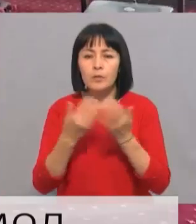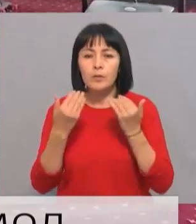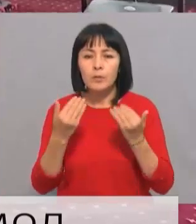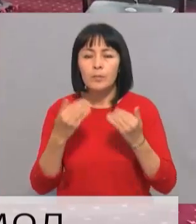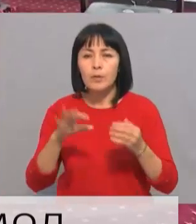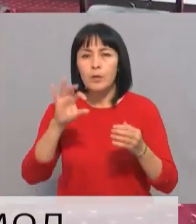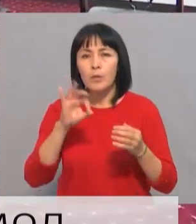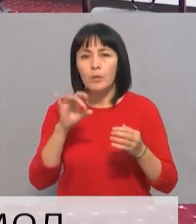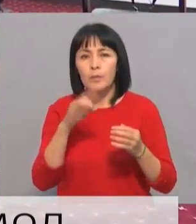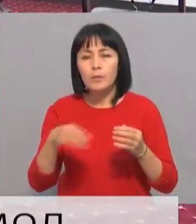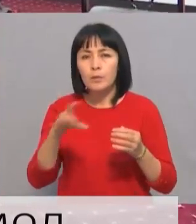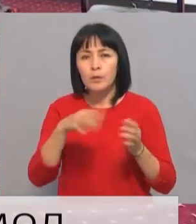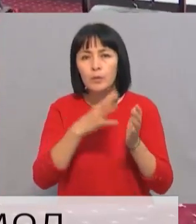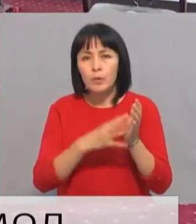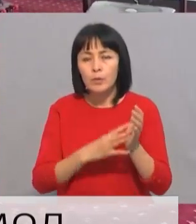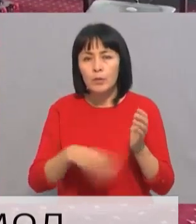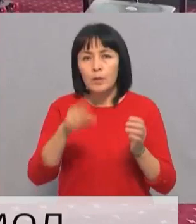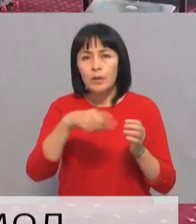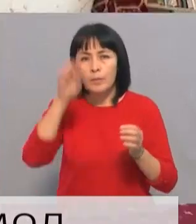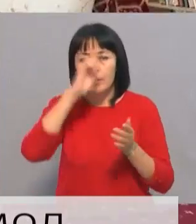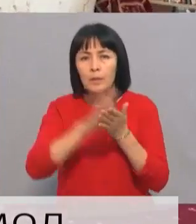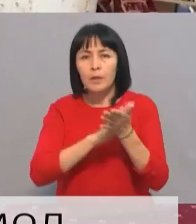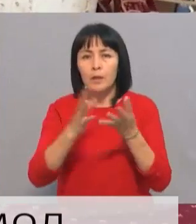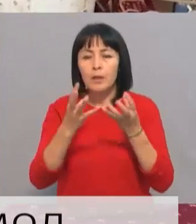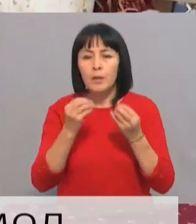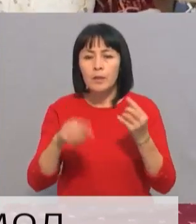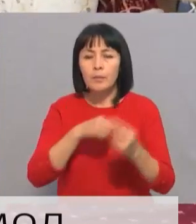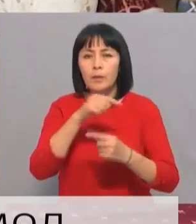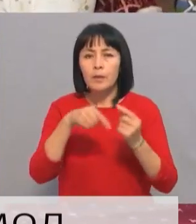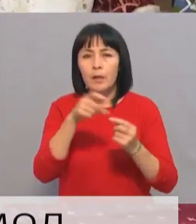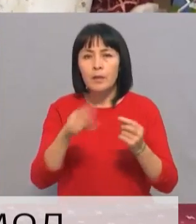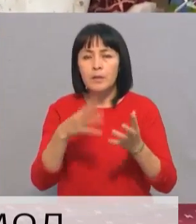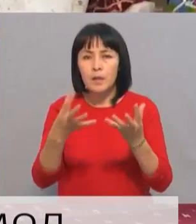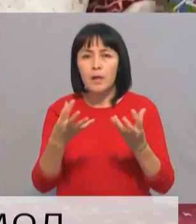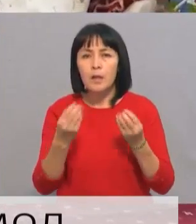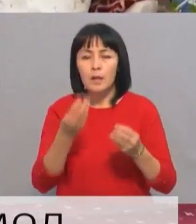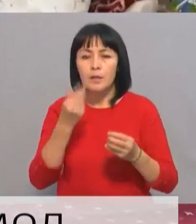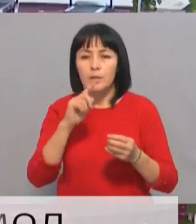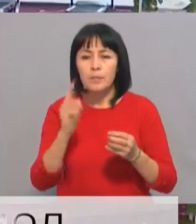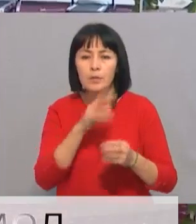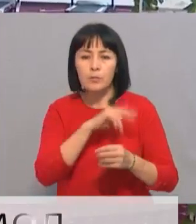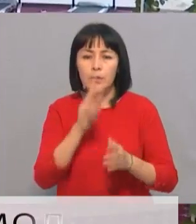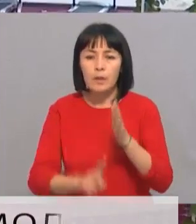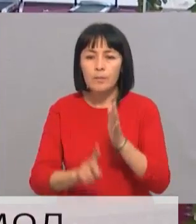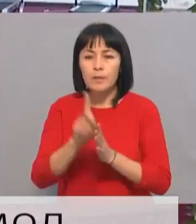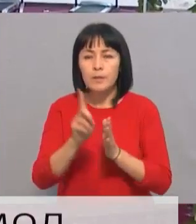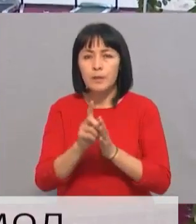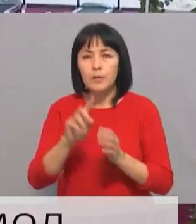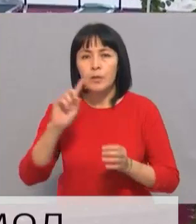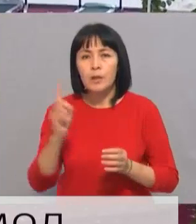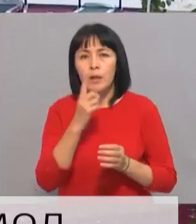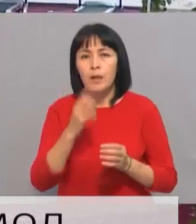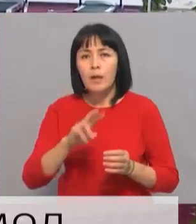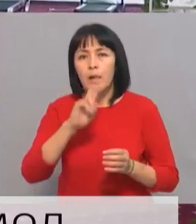Bir yıl ordabas avdanında 90 adam memleketli grant algan. Barlık kasıpker memleketten algan karşısına alğaşı kasıpkerin bastağan. Solardın